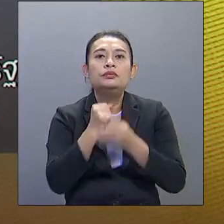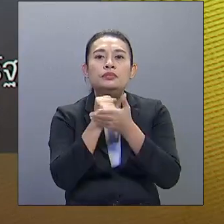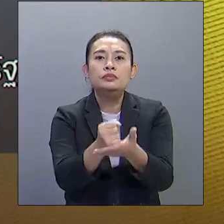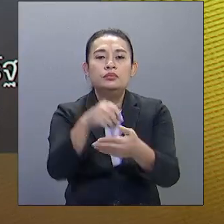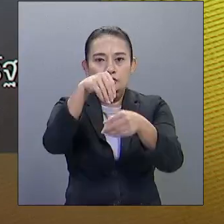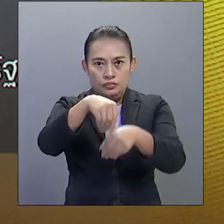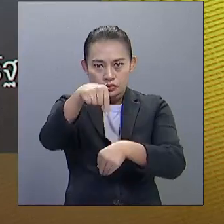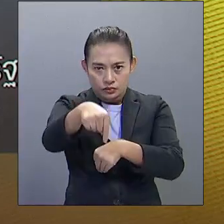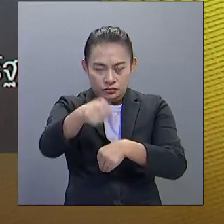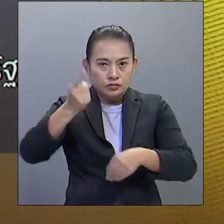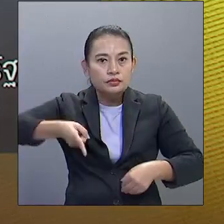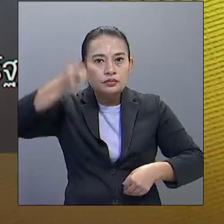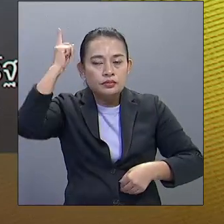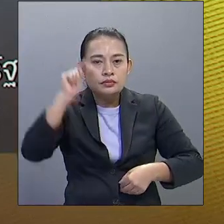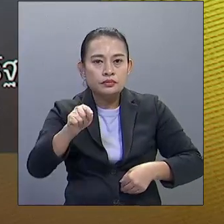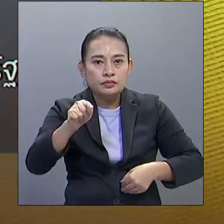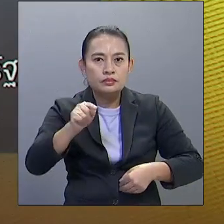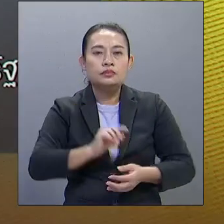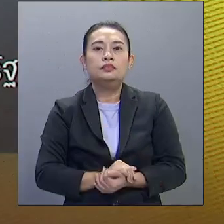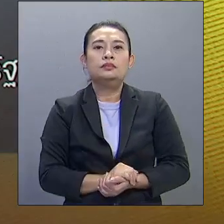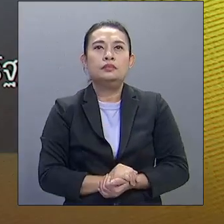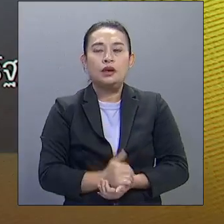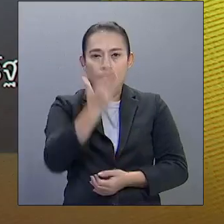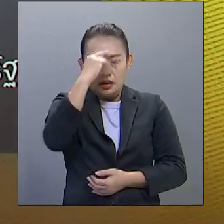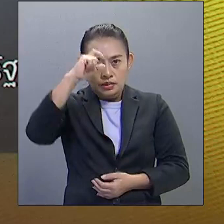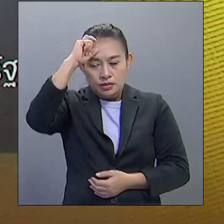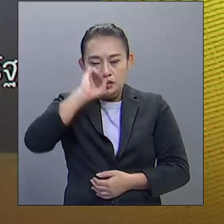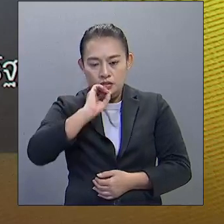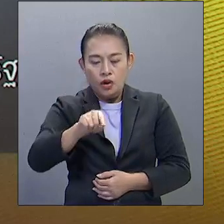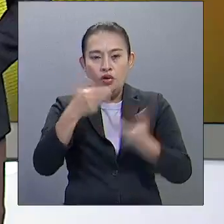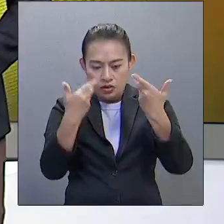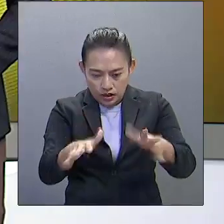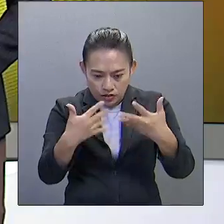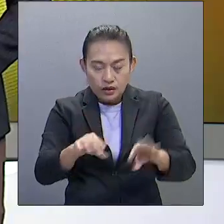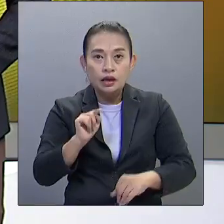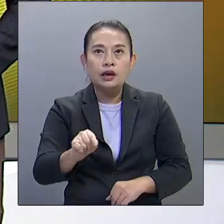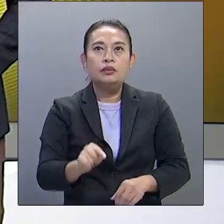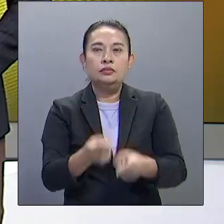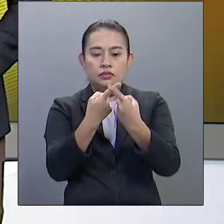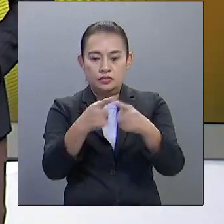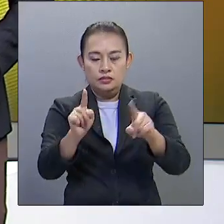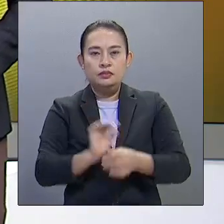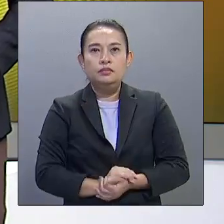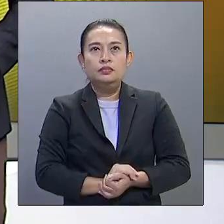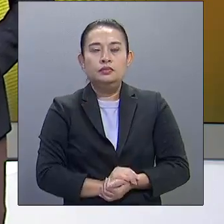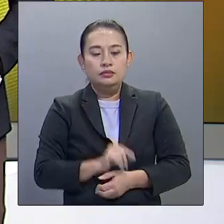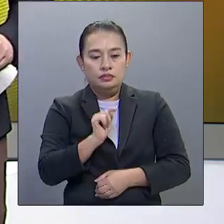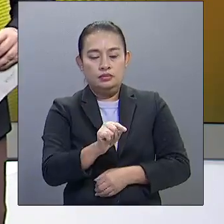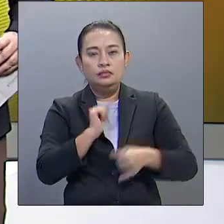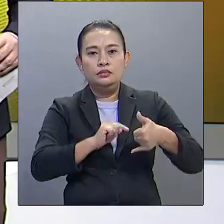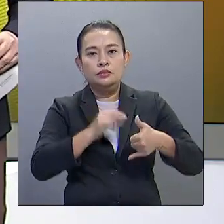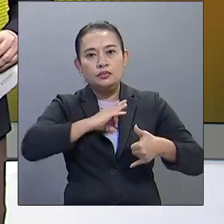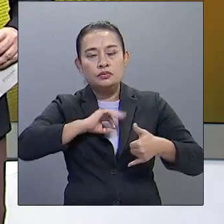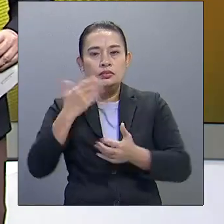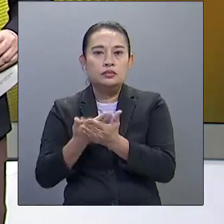นานตราบเท่าที่ต้องทำแม้ไบเดนจะให้คำมั่นสัญญาแล้วนะคะแต่เซเลนสกีนั้นก็คงตระหนักดีค่ะว่า